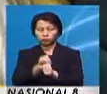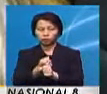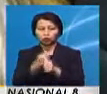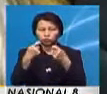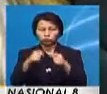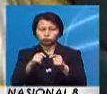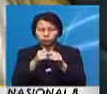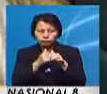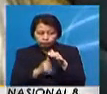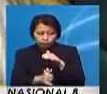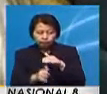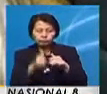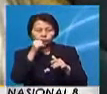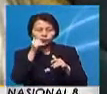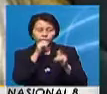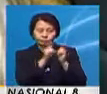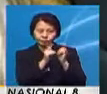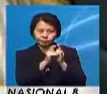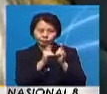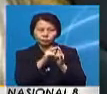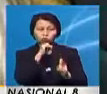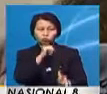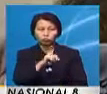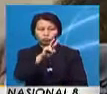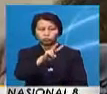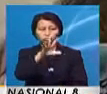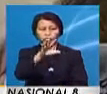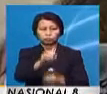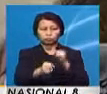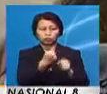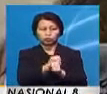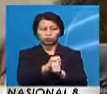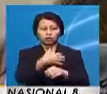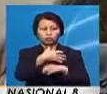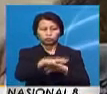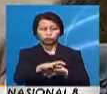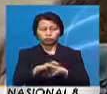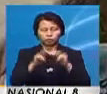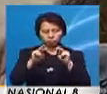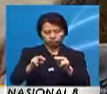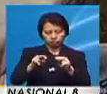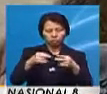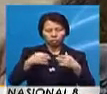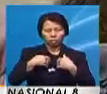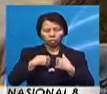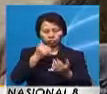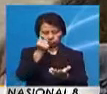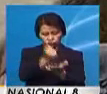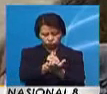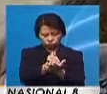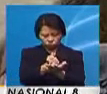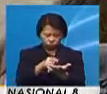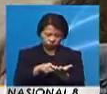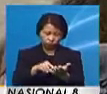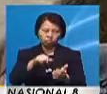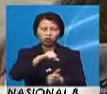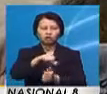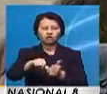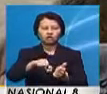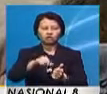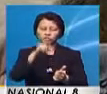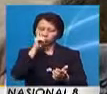cuba menyeludup keluar wanita berusia 25 tahun selepas dikesan memiliki cop pas lawatan sosial